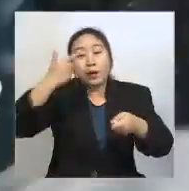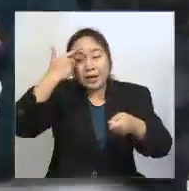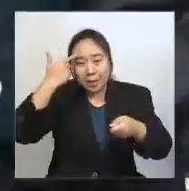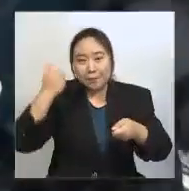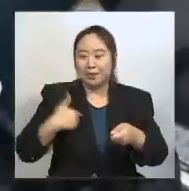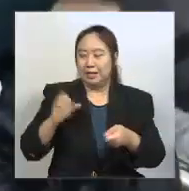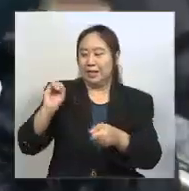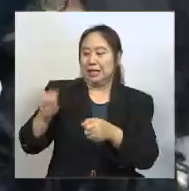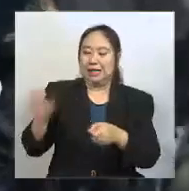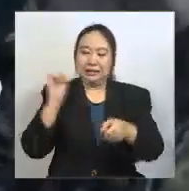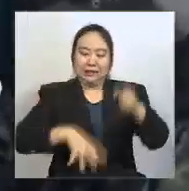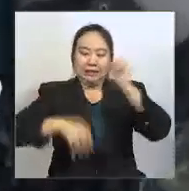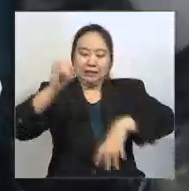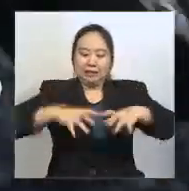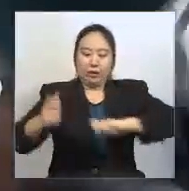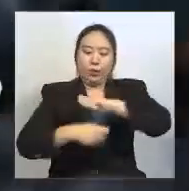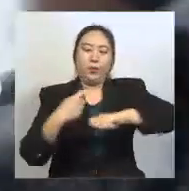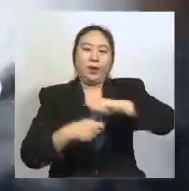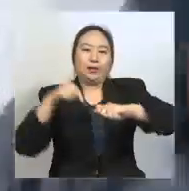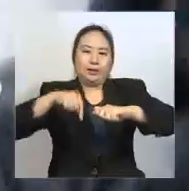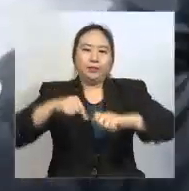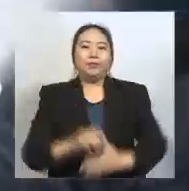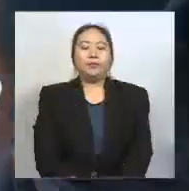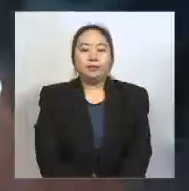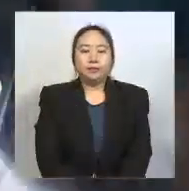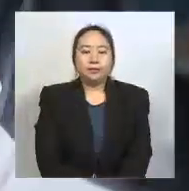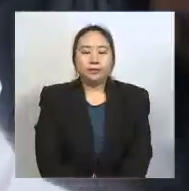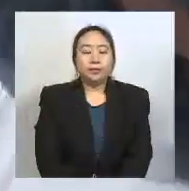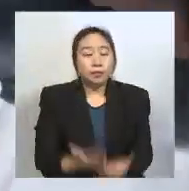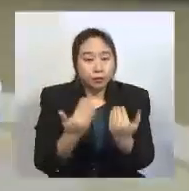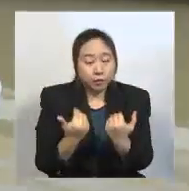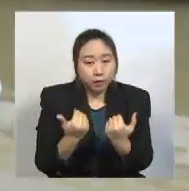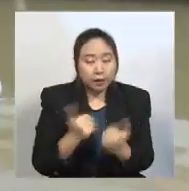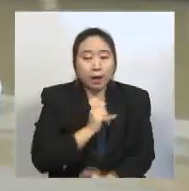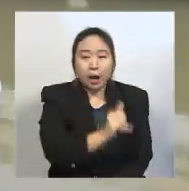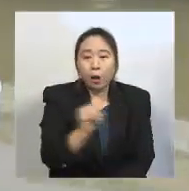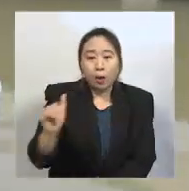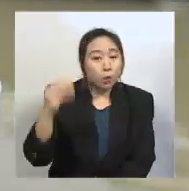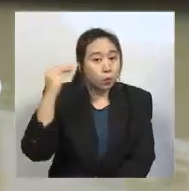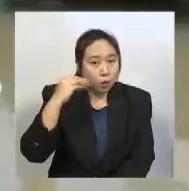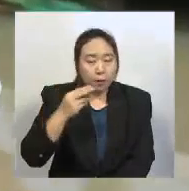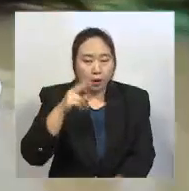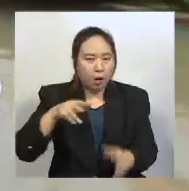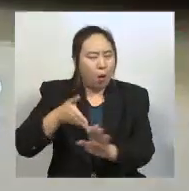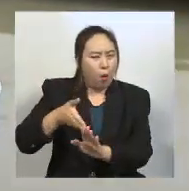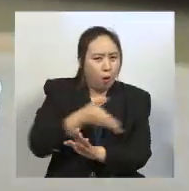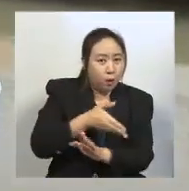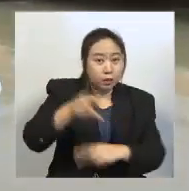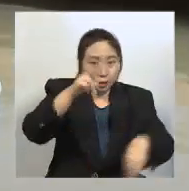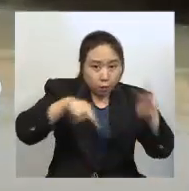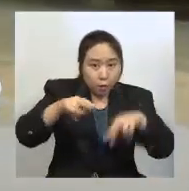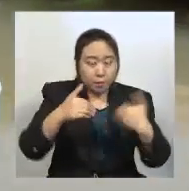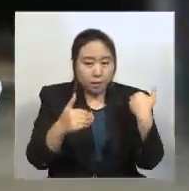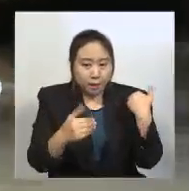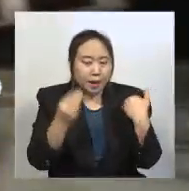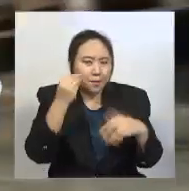ที่เขารับประทานใส่ในถุงครับ ในการลงพื้นที่แต่ละครั้งเนี่ยค่ะเรามาสำรวจก่อนไหมคะว่าเราในแต่ละหมู่บ้